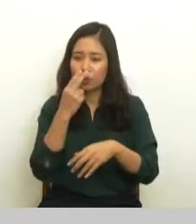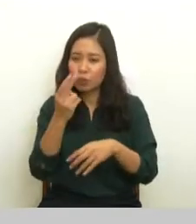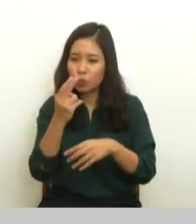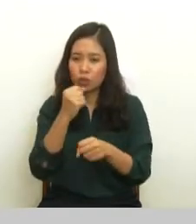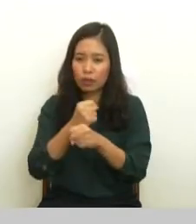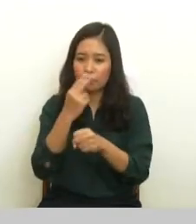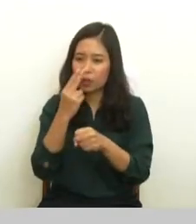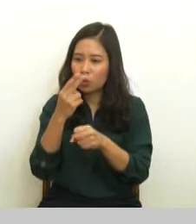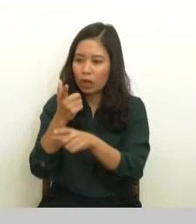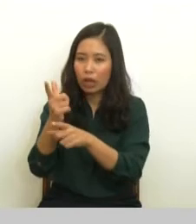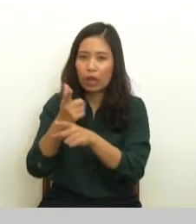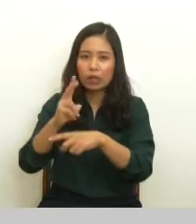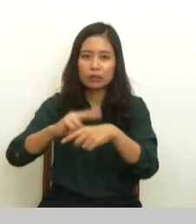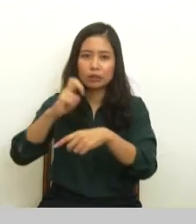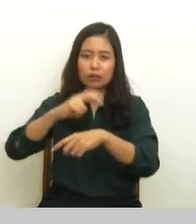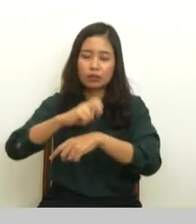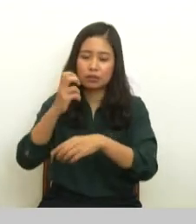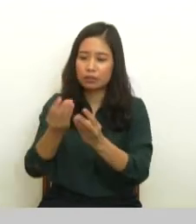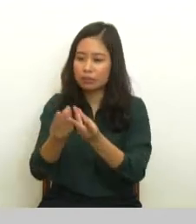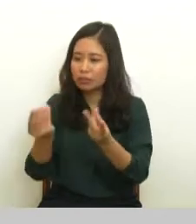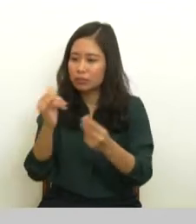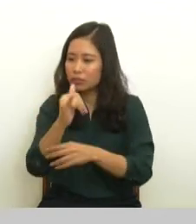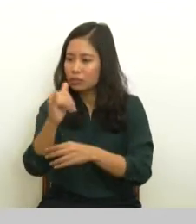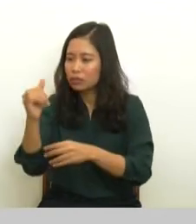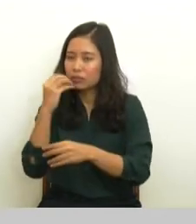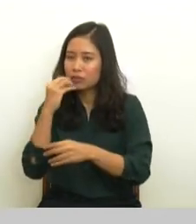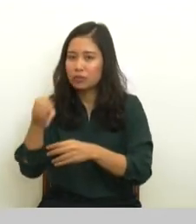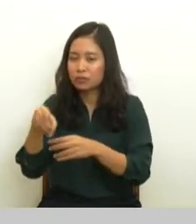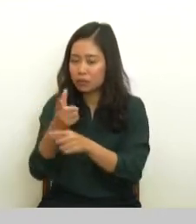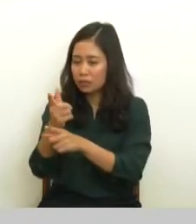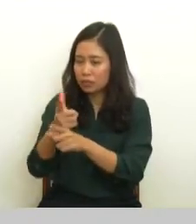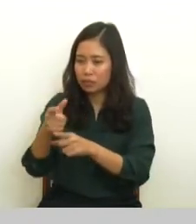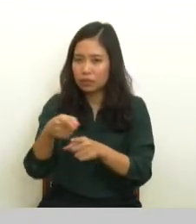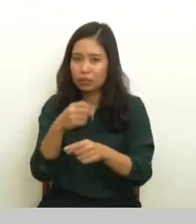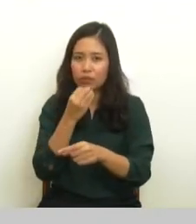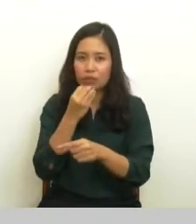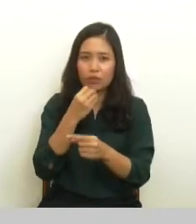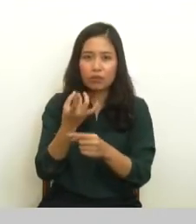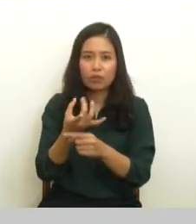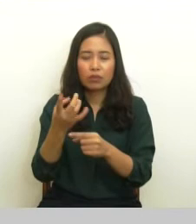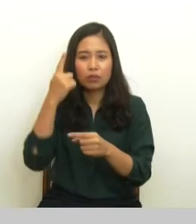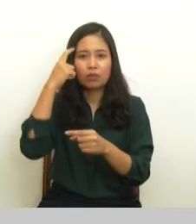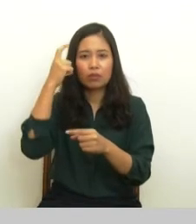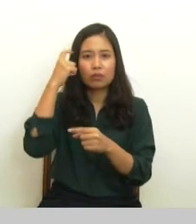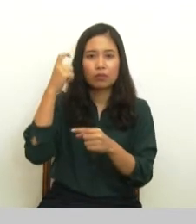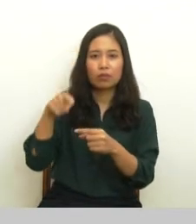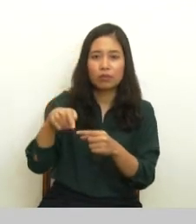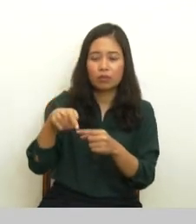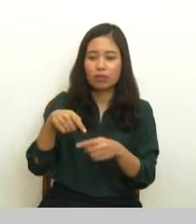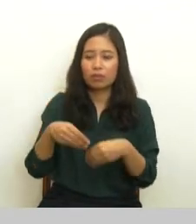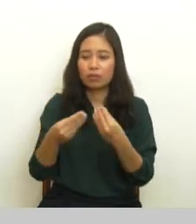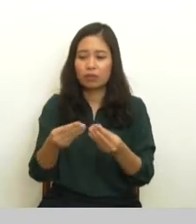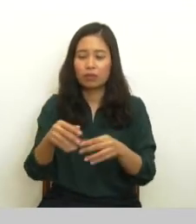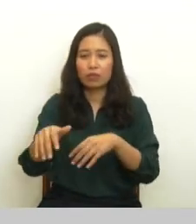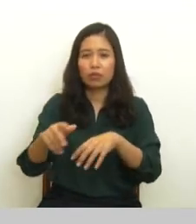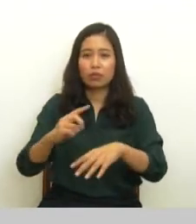หีดจากวยากรท้องถิ่น และนำจ้งหีดมาทดลองเลี้ยงเพื่อตอบข้อสงสัยโดยทดลองเลี้งจิงหีด 2 ก